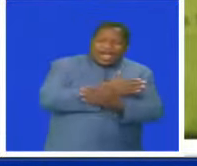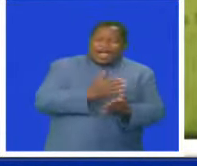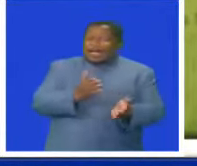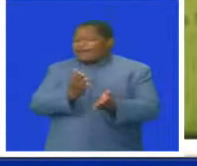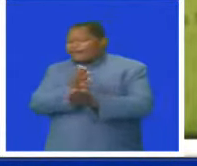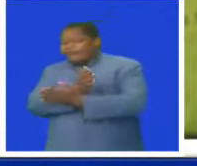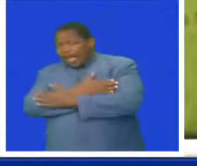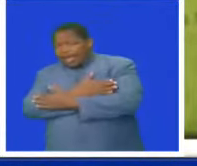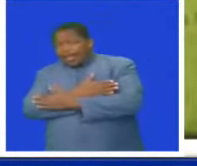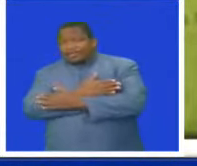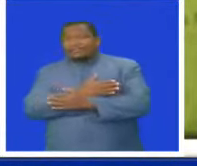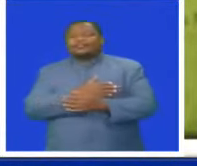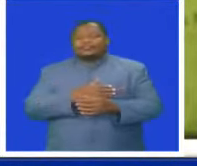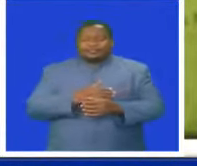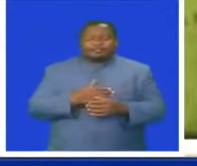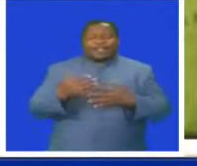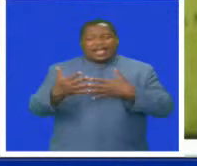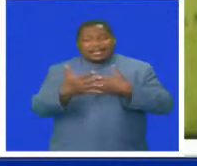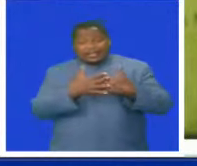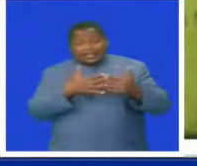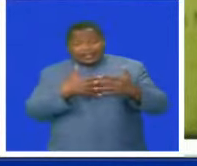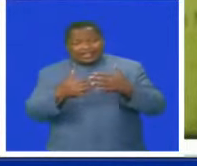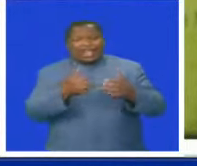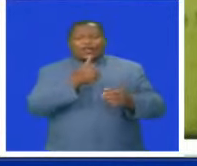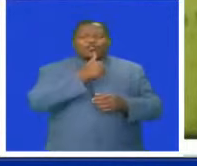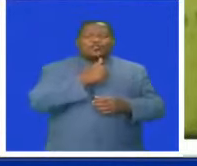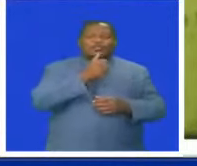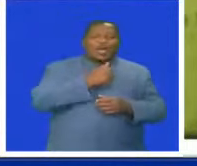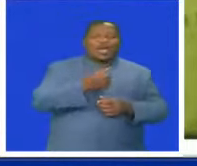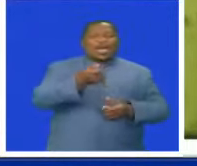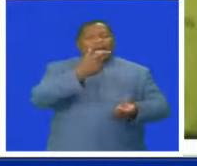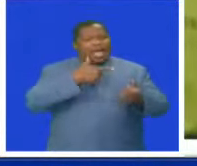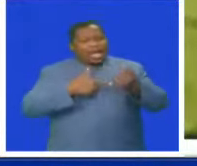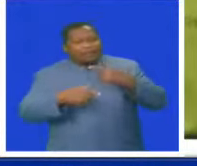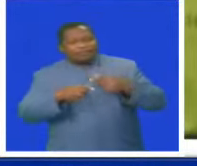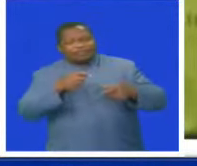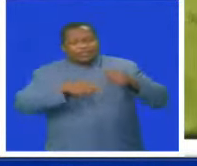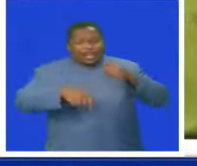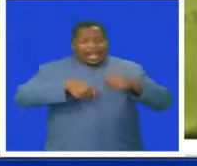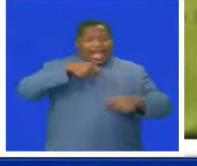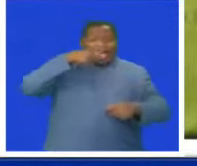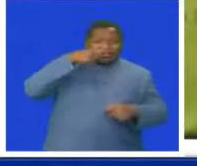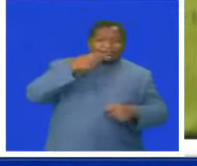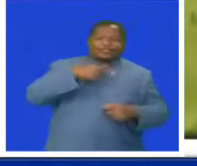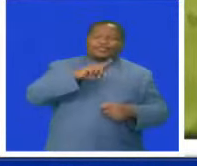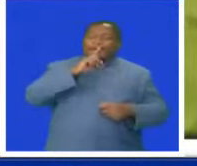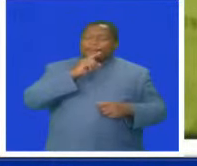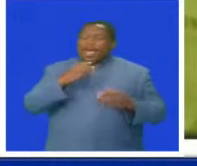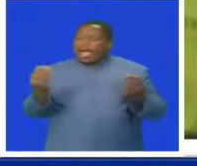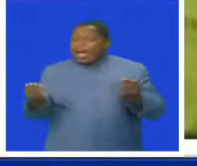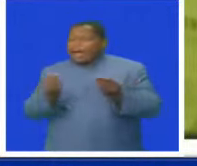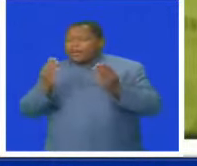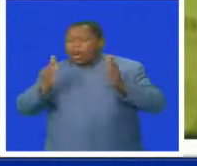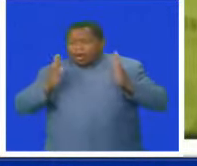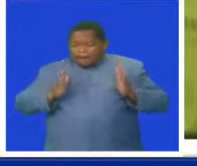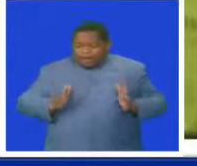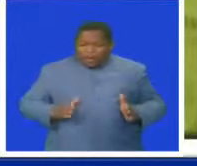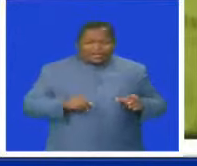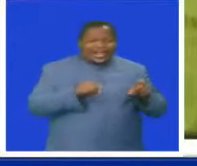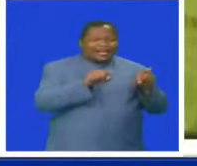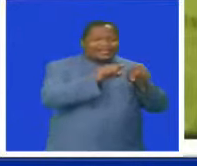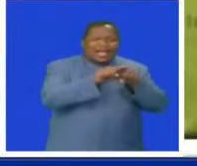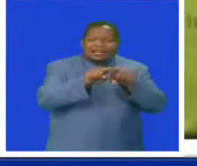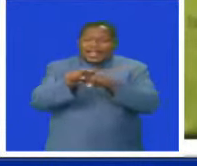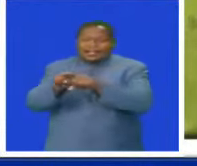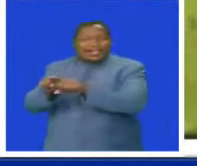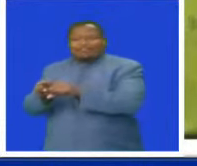emakhambe kwelapha sathi khanza ukuthi imitimba yethu iyashintsha. Ngingakho kubalulekile ukuthi sibuke thine, sibuke imitimba yethu,